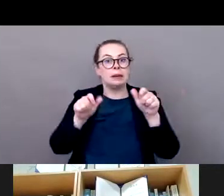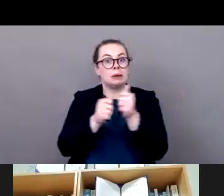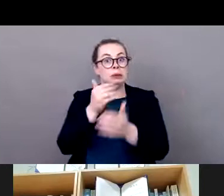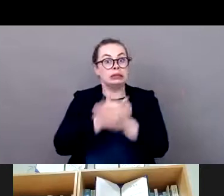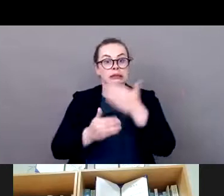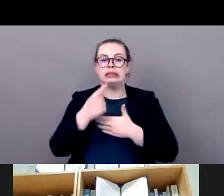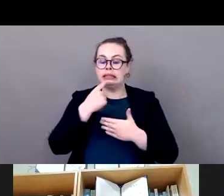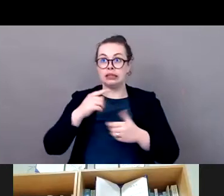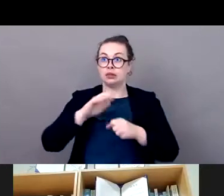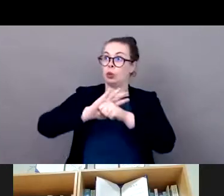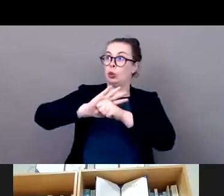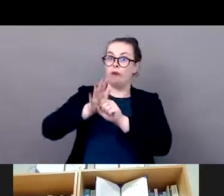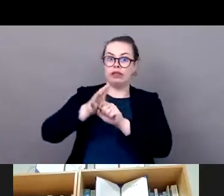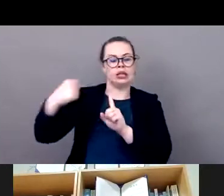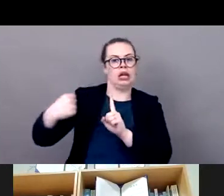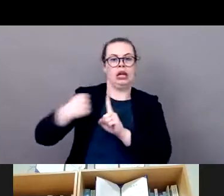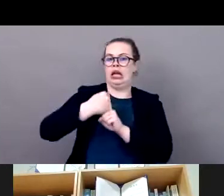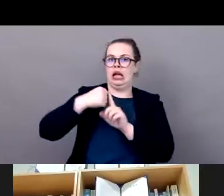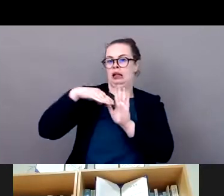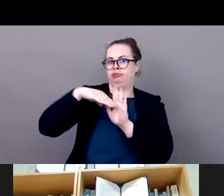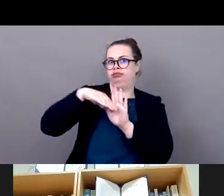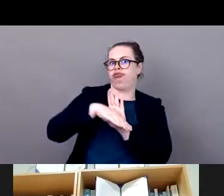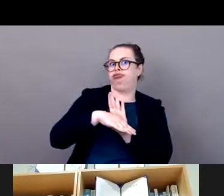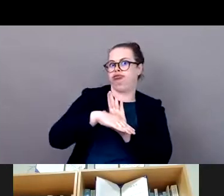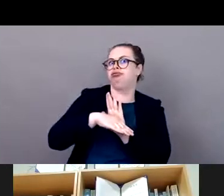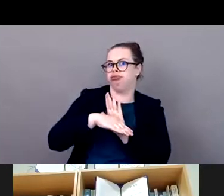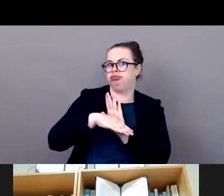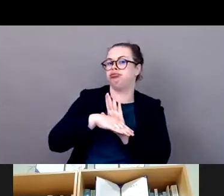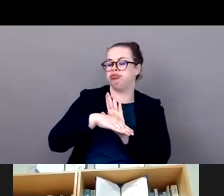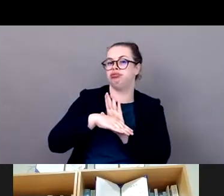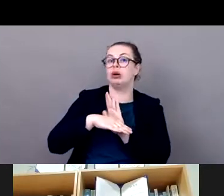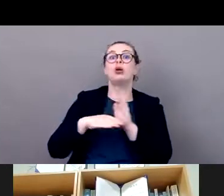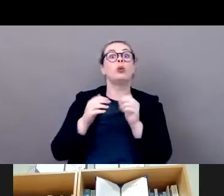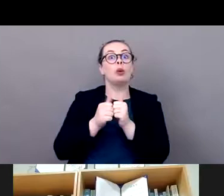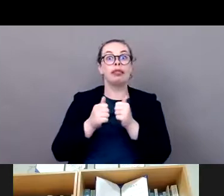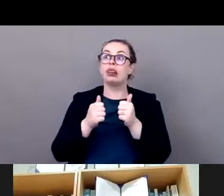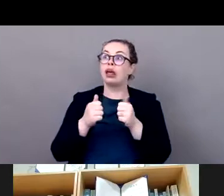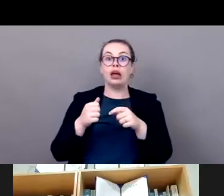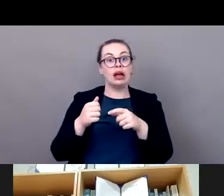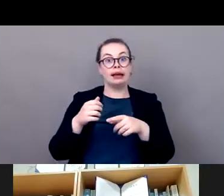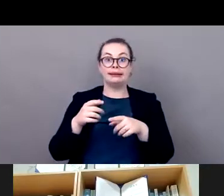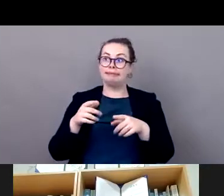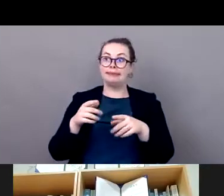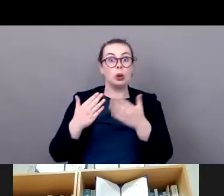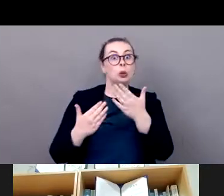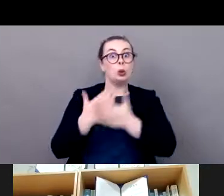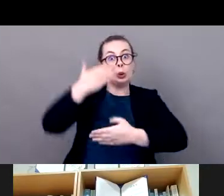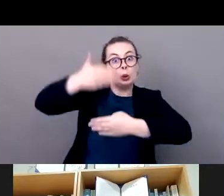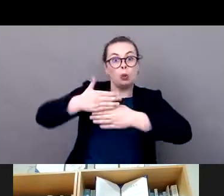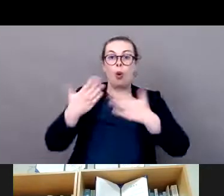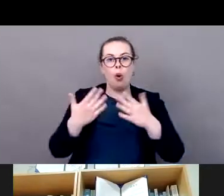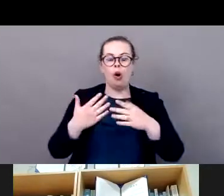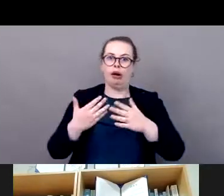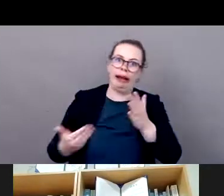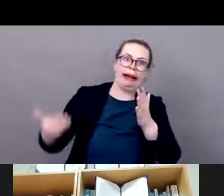situation de handicap ont été affectées négativement par la pandémie, et ce, avec de nouveaux obstacles, de nouvelles